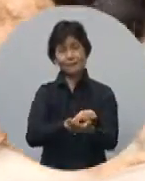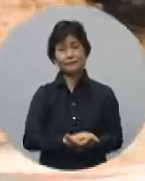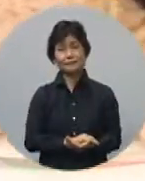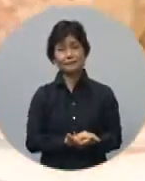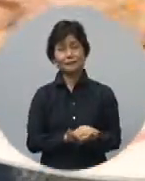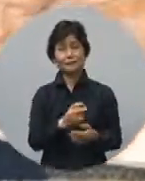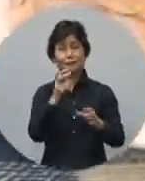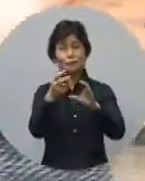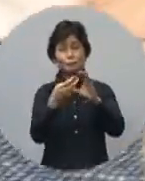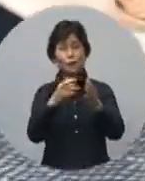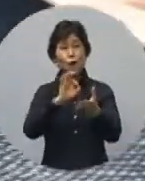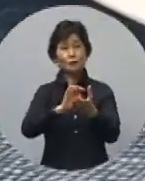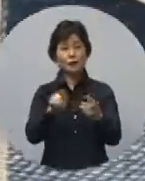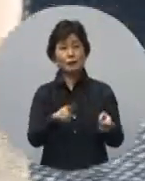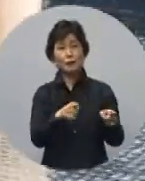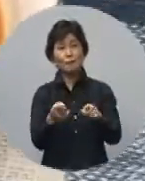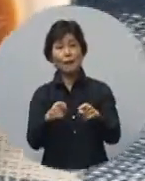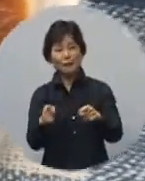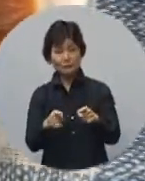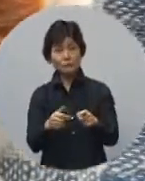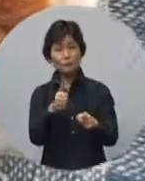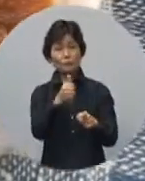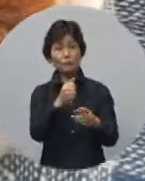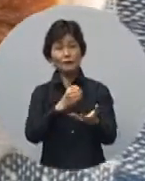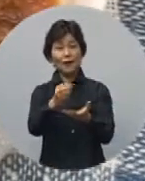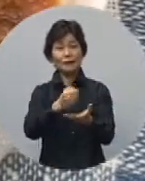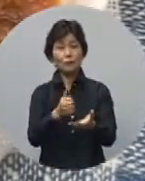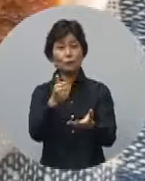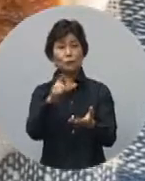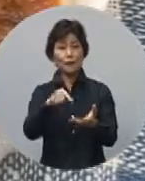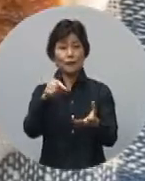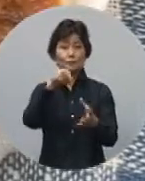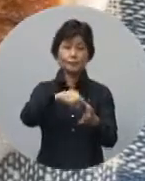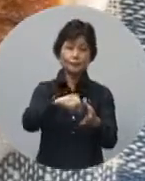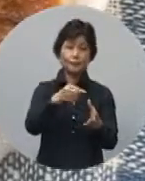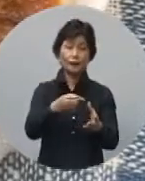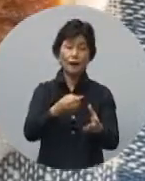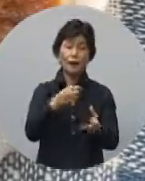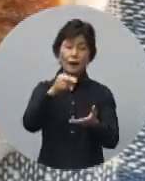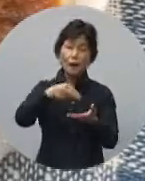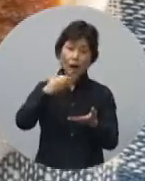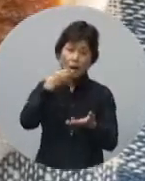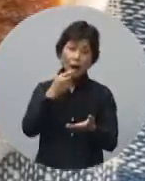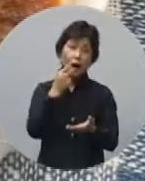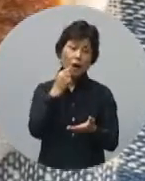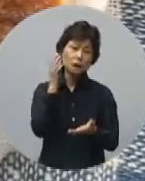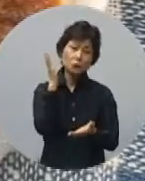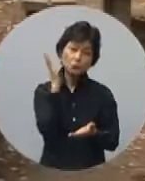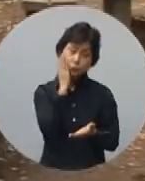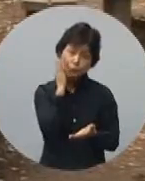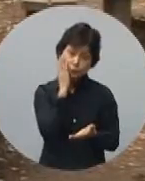高座豚を使ったバーベキューと大根のタレのお味はいかがでしょうか。